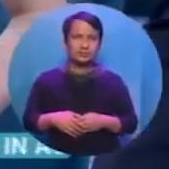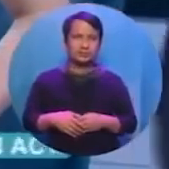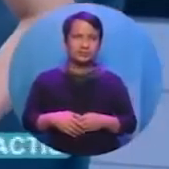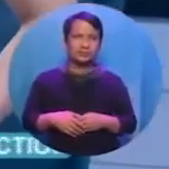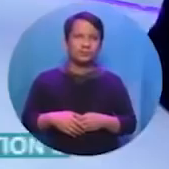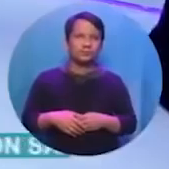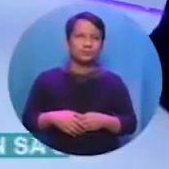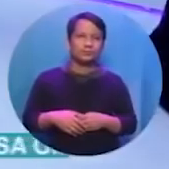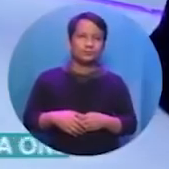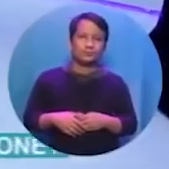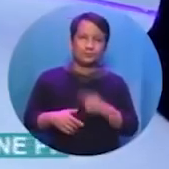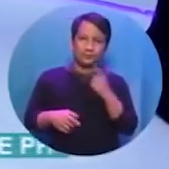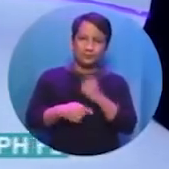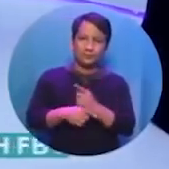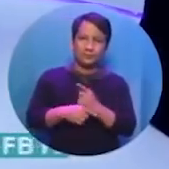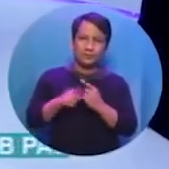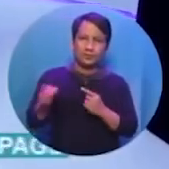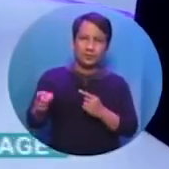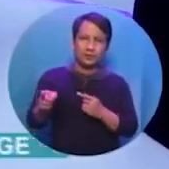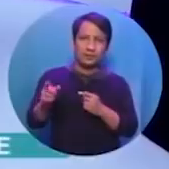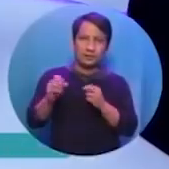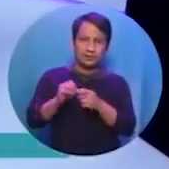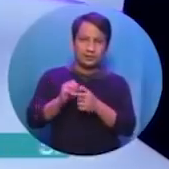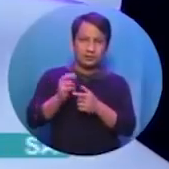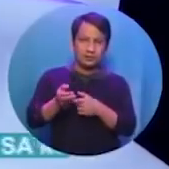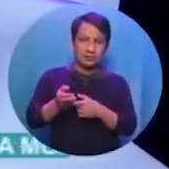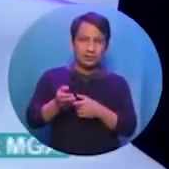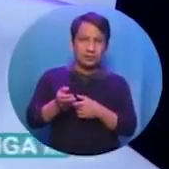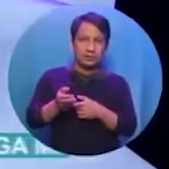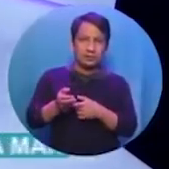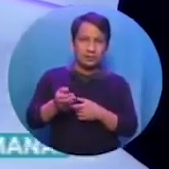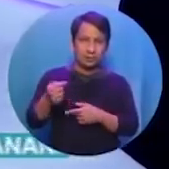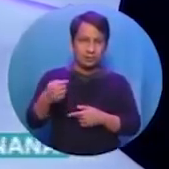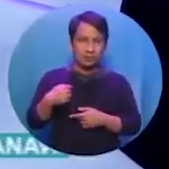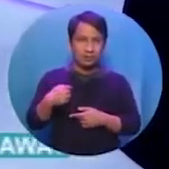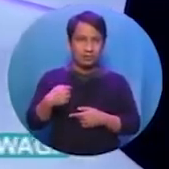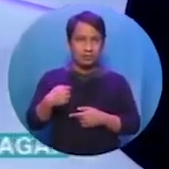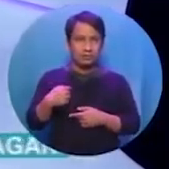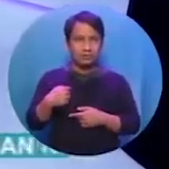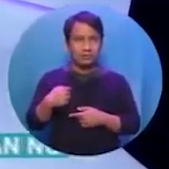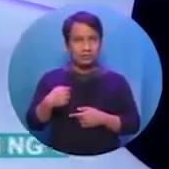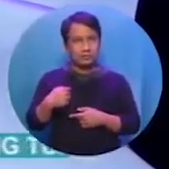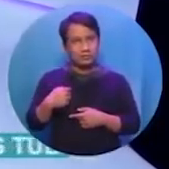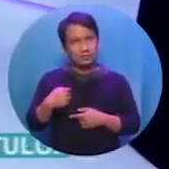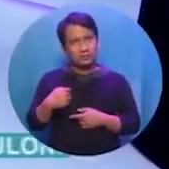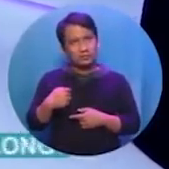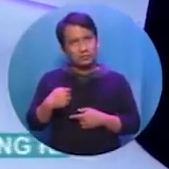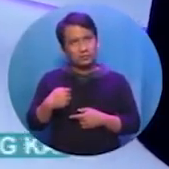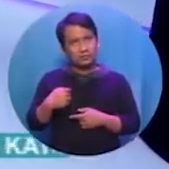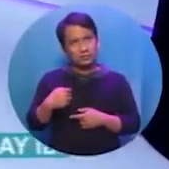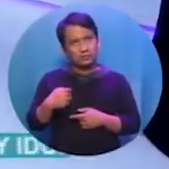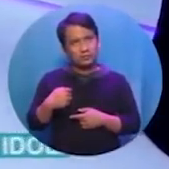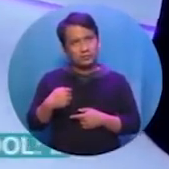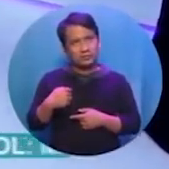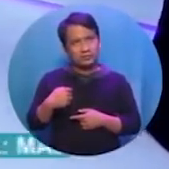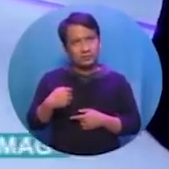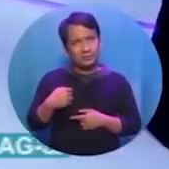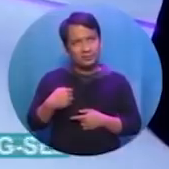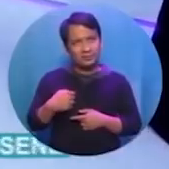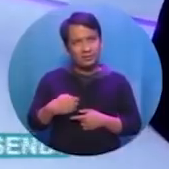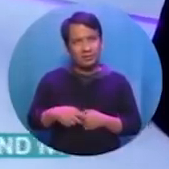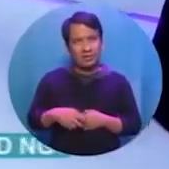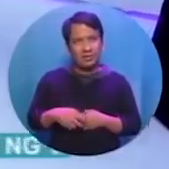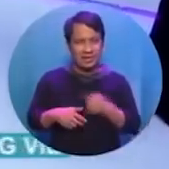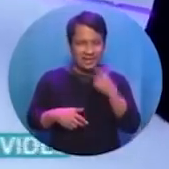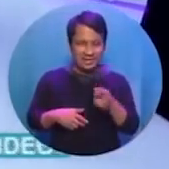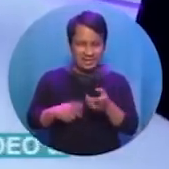news. Tama nga naman, tumpak na tumpak. Siyempre, ako, huwag ka muna mag-dial. Hindi pa napindot. Oh, napindot, okay.